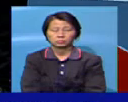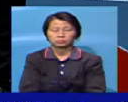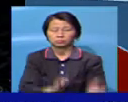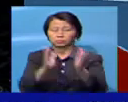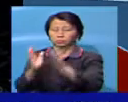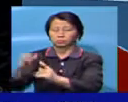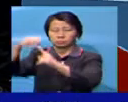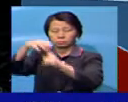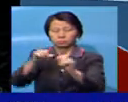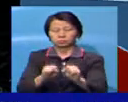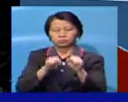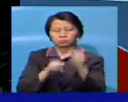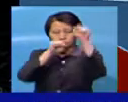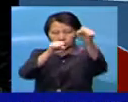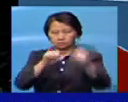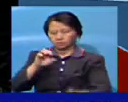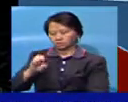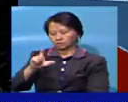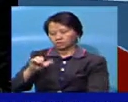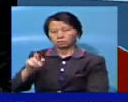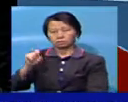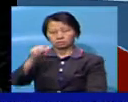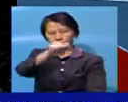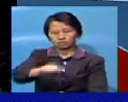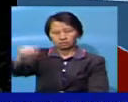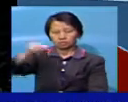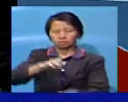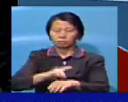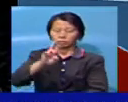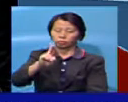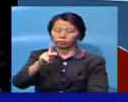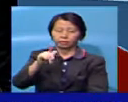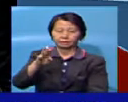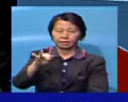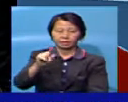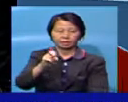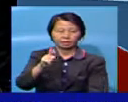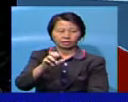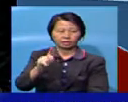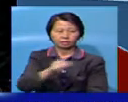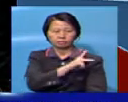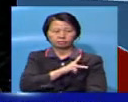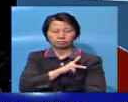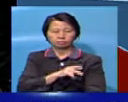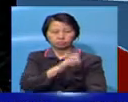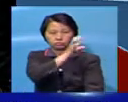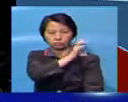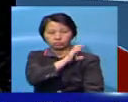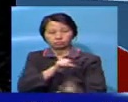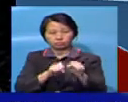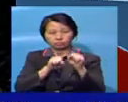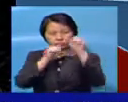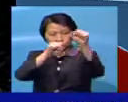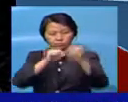beralih ke kejohanan tinju elit Asia asbc di Uzbekistan ketua jurulatih skuad tinju negara Azmi Mohamad Yunus nyata